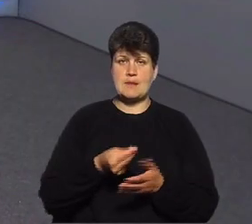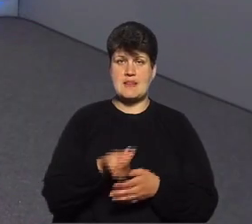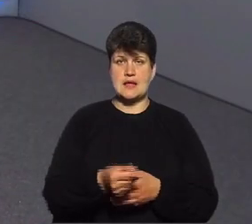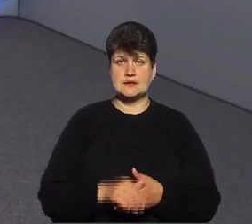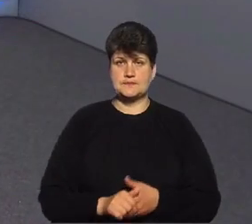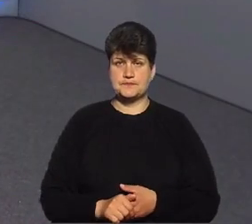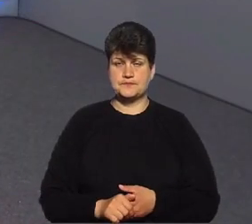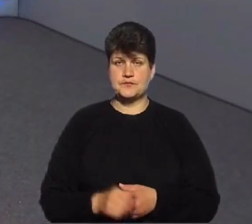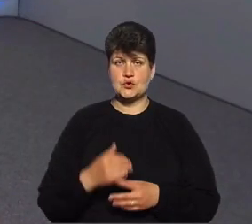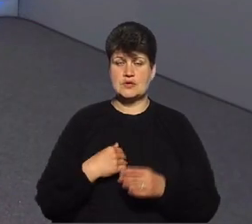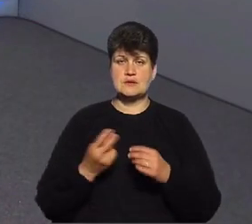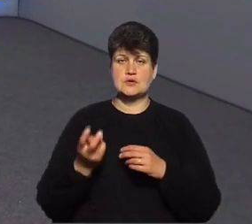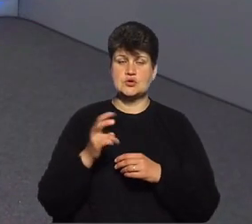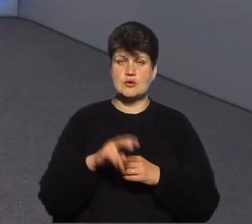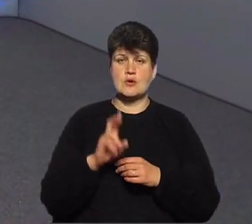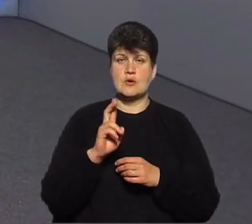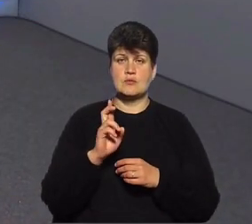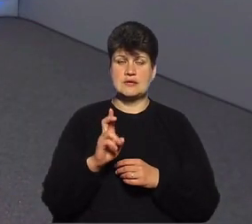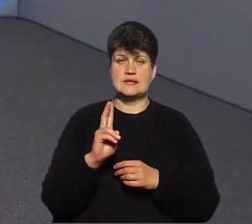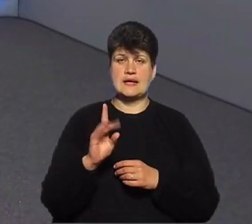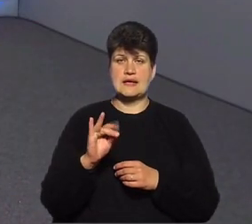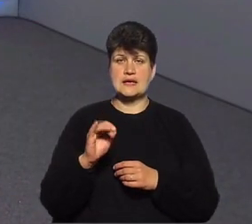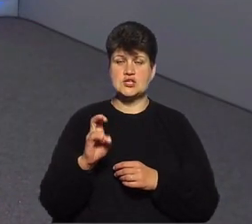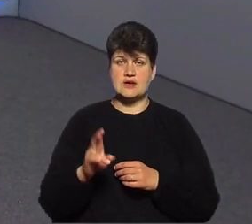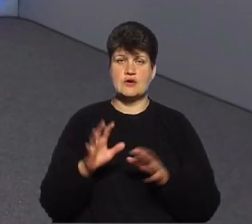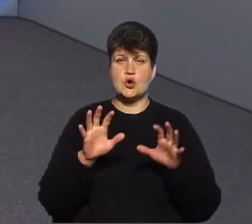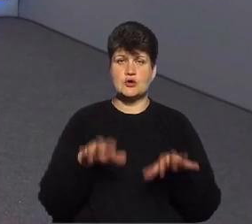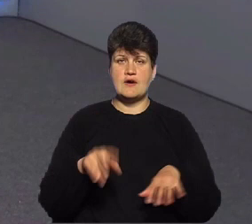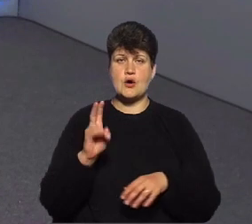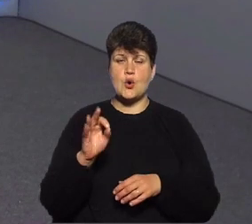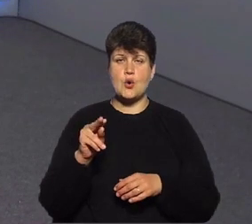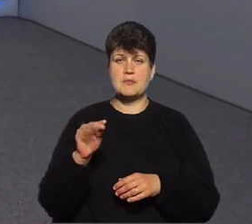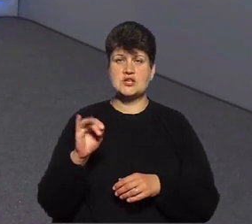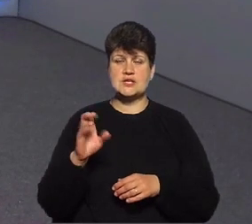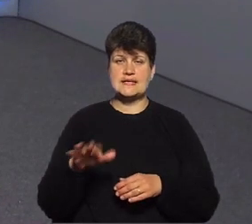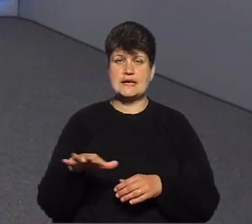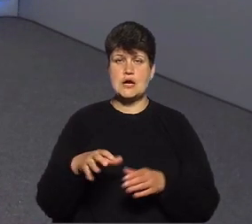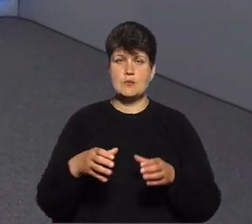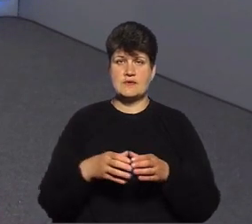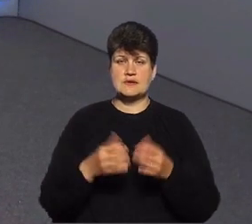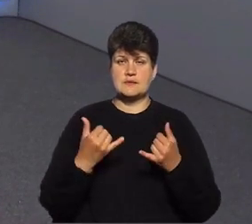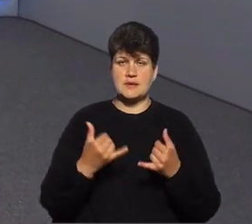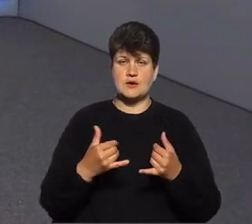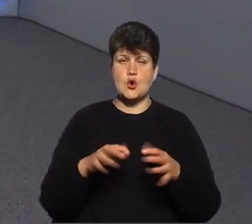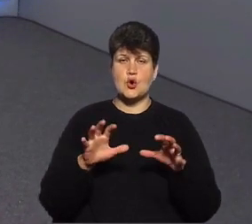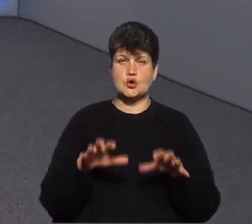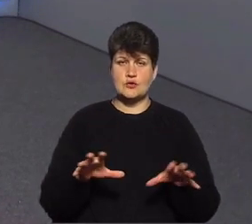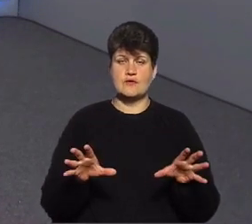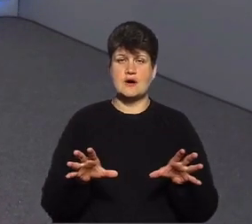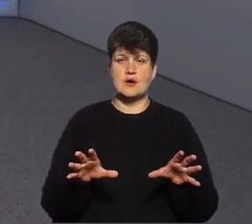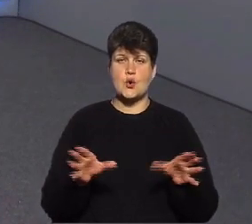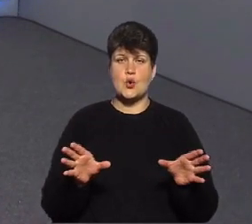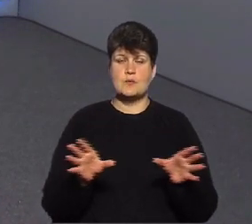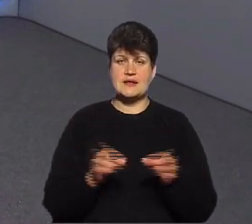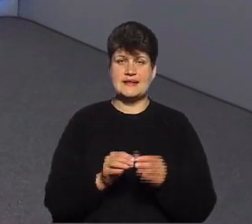До нас завітав Богдан Килічавий, голова Копачунецької міської територіальної громади. Окрім того, віднедавна голова Асоціації об'єднаних територіальних громад Тернопільщини.